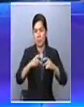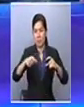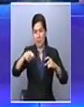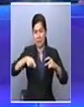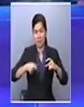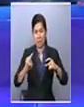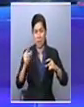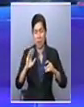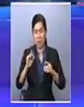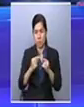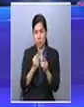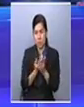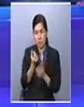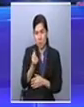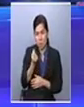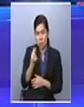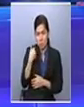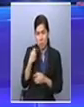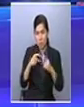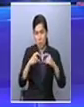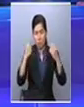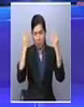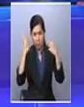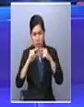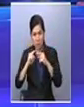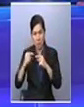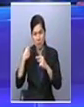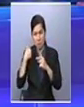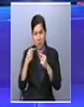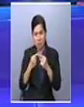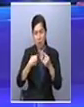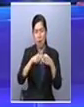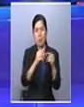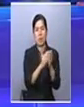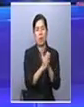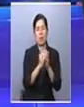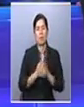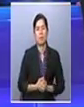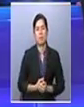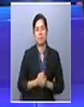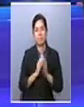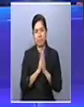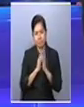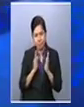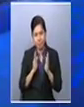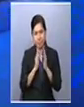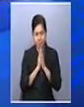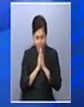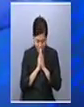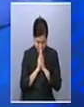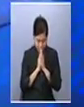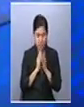พกเงินสดไปด้วยแล้วก็หลักฐานบัตรประชาชนต่างๆ ไปฝากเงินกัน ใช่ค่ะขอบคุณแทนมากค่ะ ขอบคุณค่ะสวัสดีค่ะ